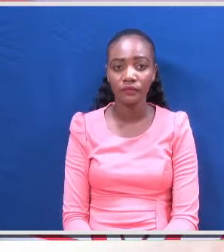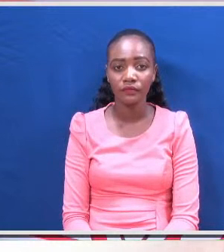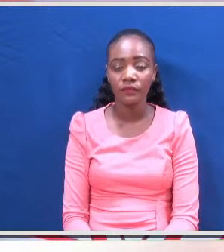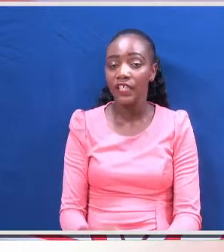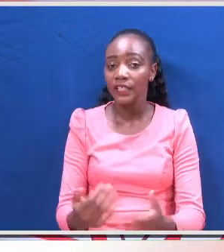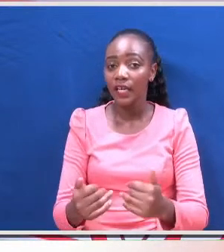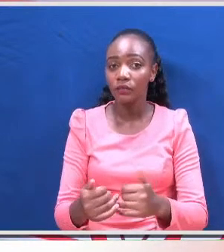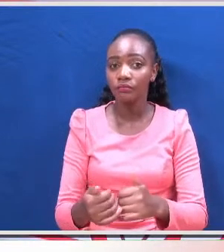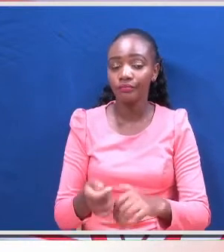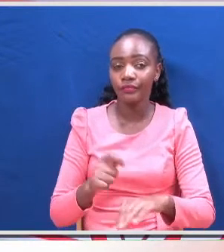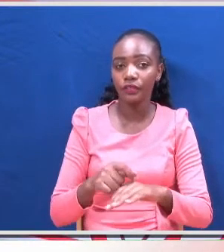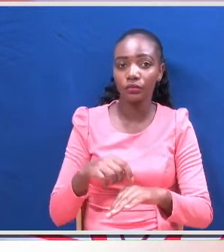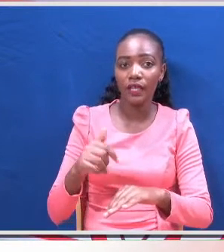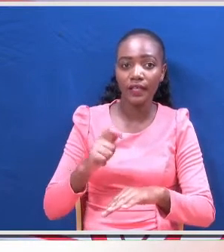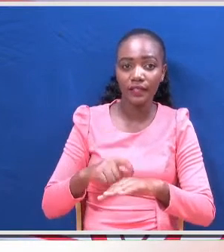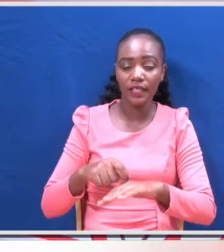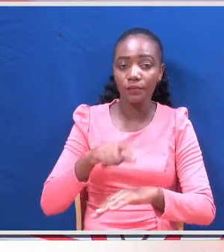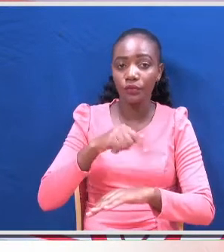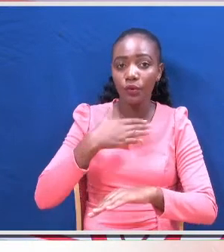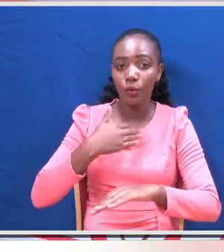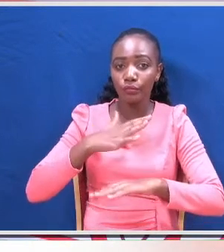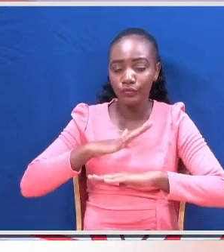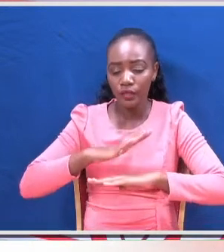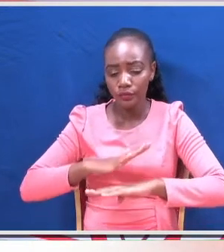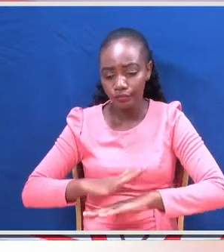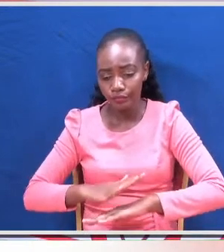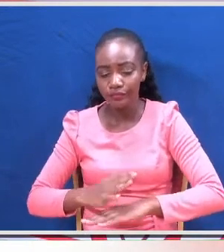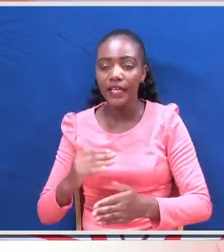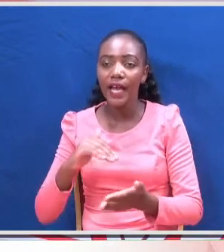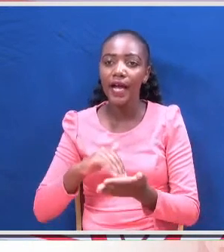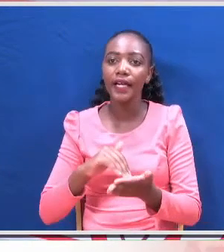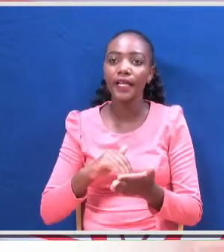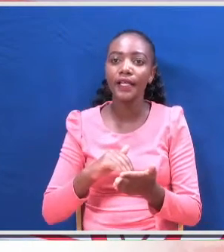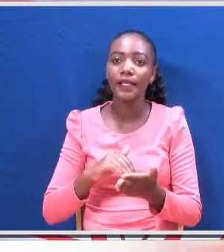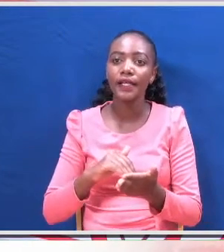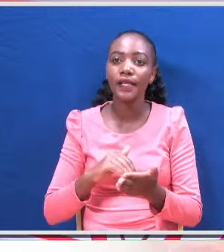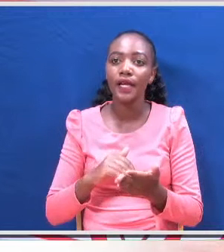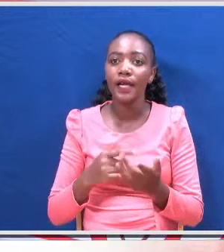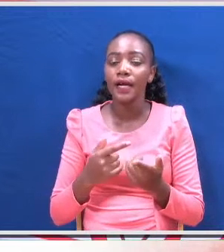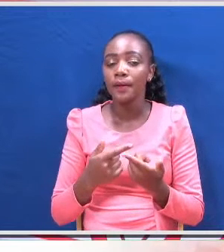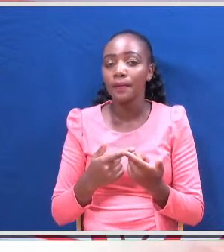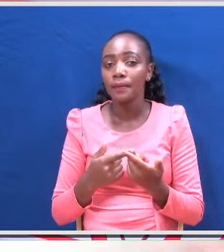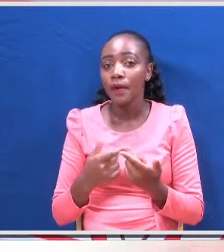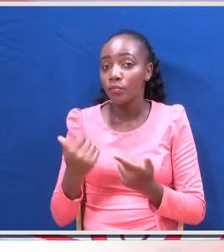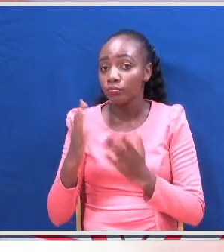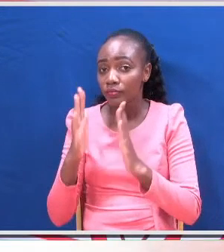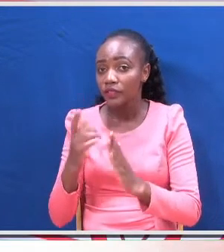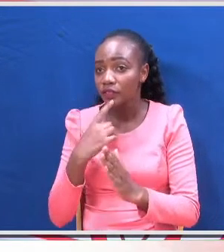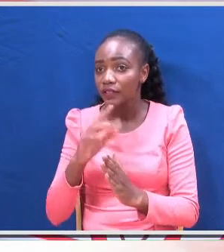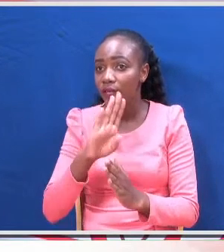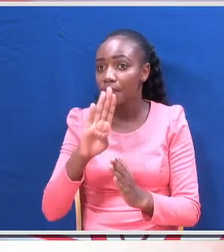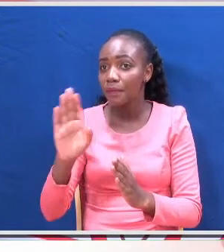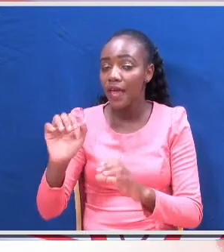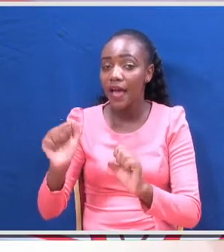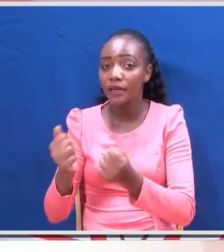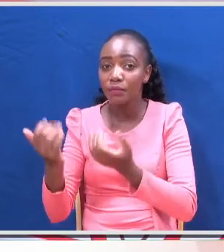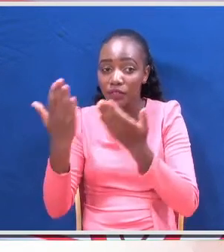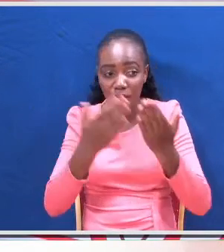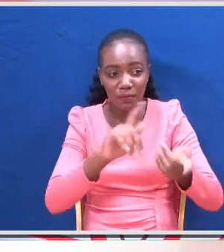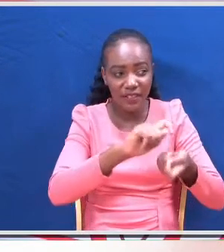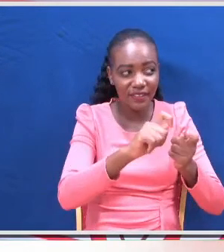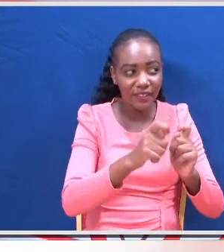Wakati mwingine mpenzi mtazamaji wa kuchukua mapumziko mengine, Eric Kisa anasema BBI haitaleta chochote